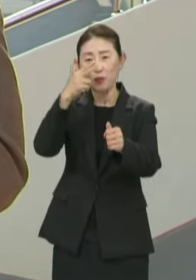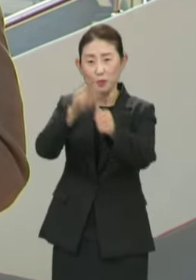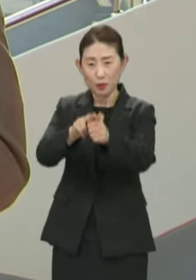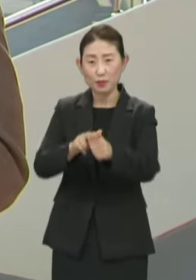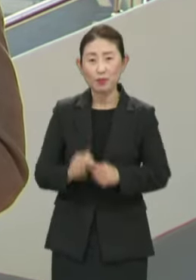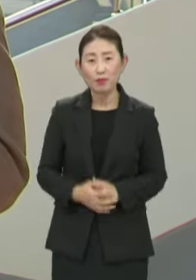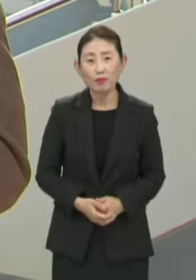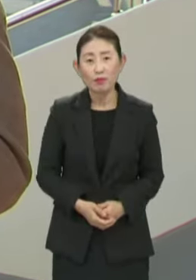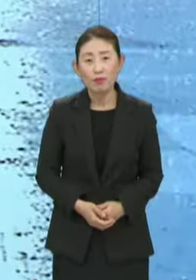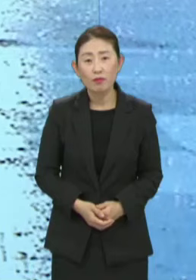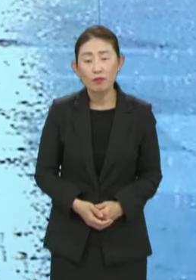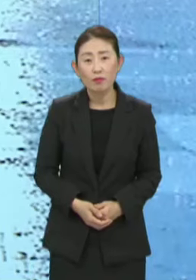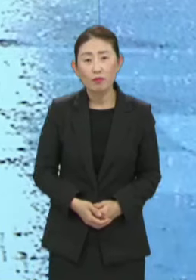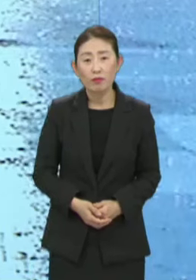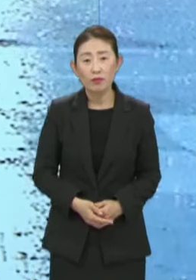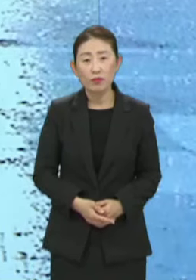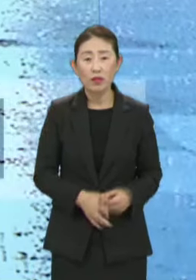이수복입니다.